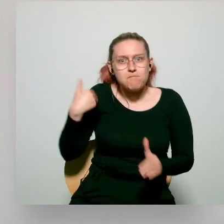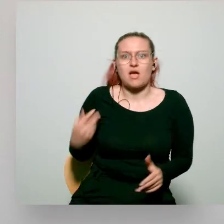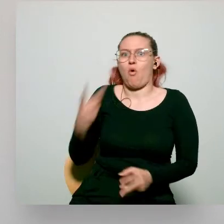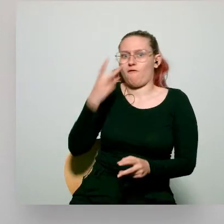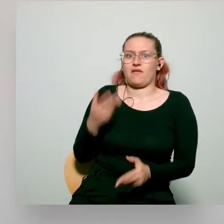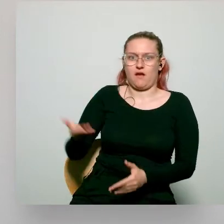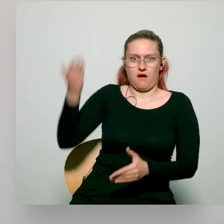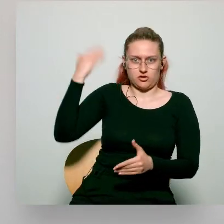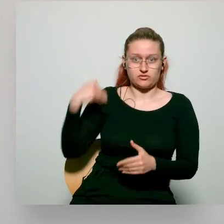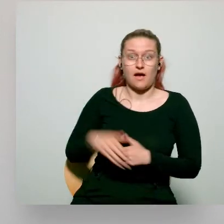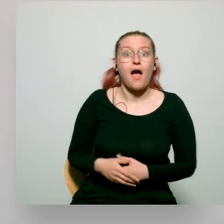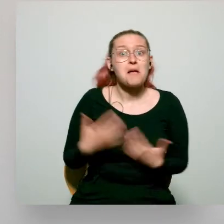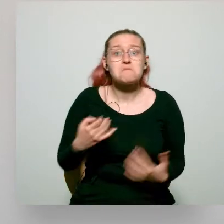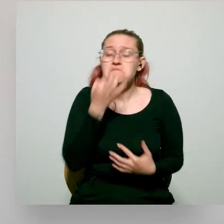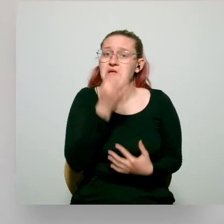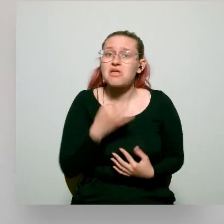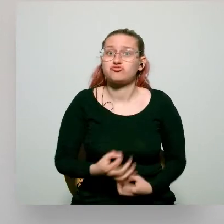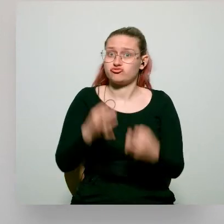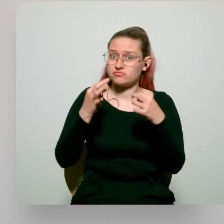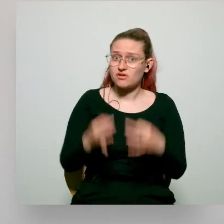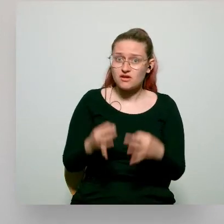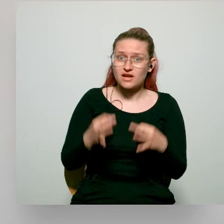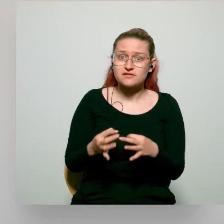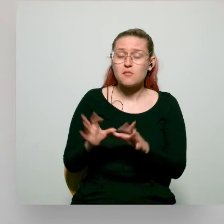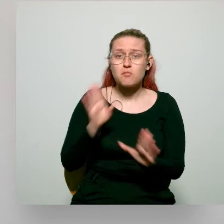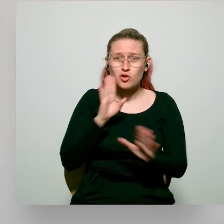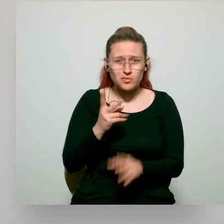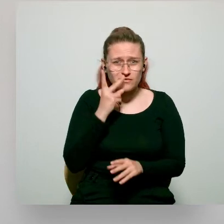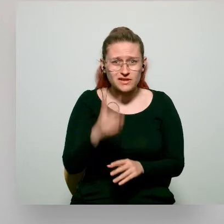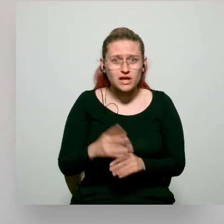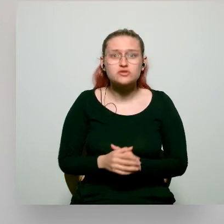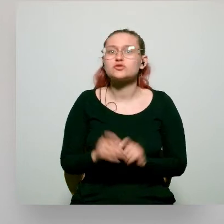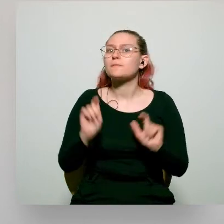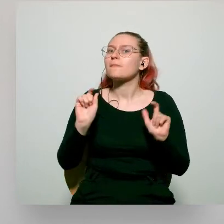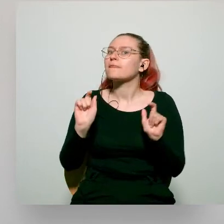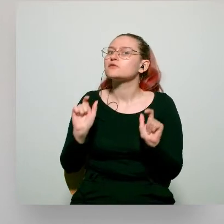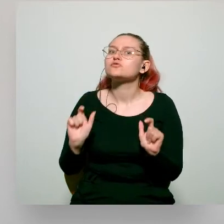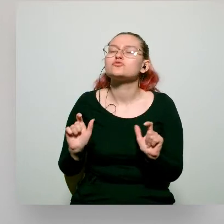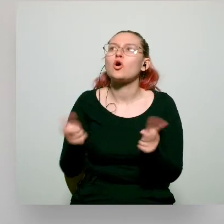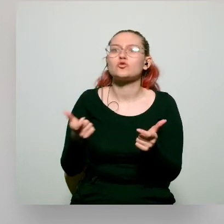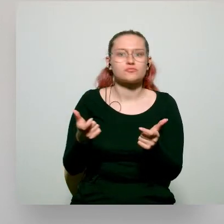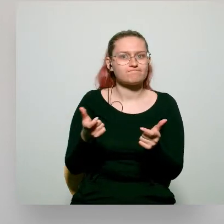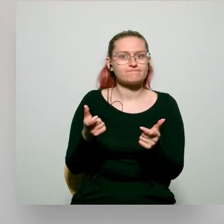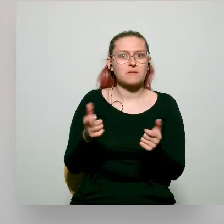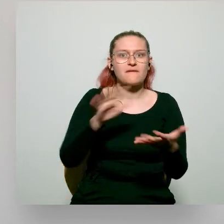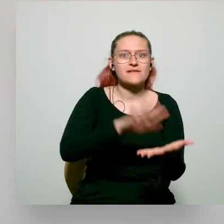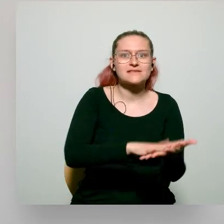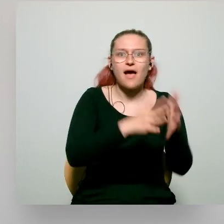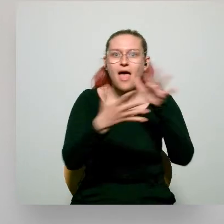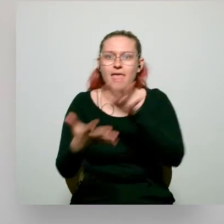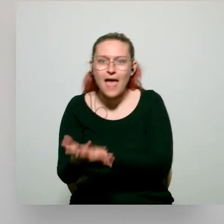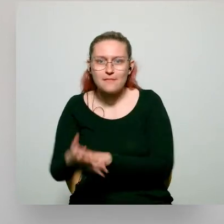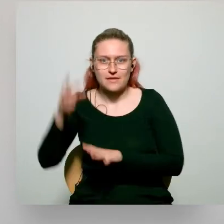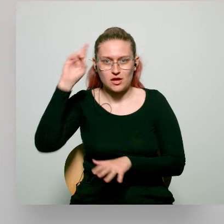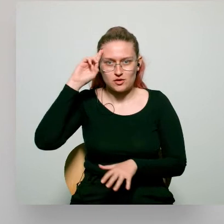Czy teraz coś takiego też widać, że coś nowego, jakiś nowy rodzaj rozumienia siebie, nie odkrywania nagle,